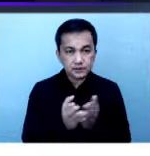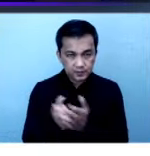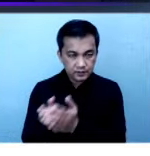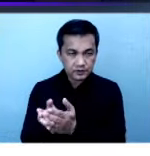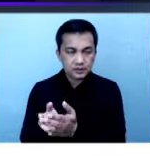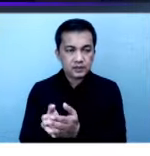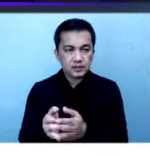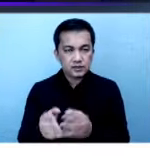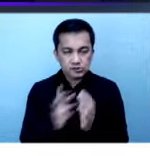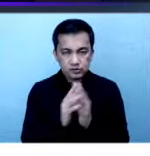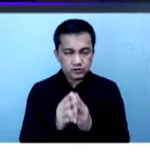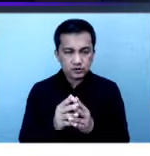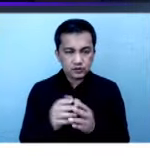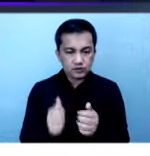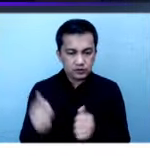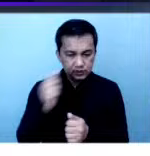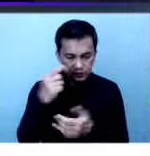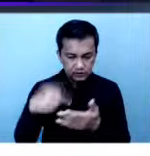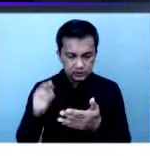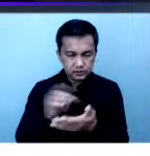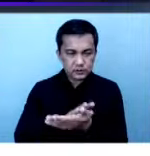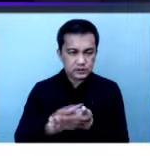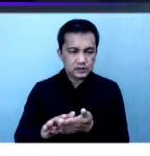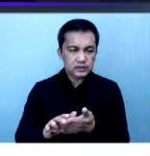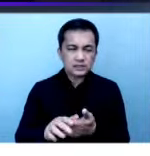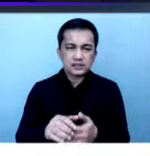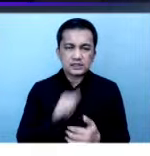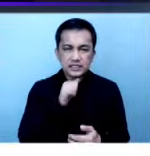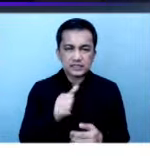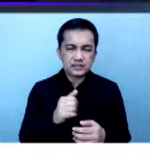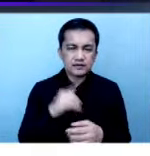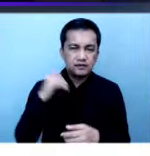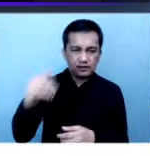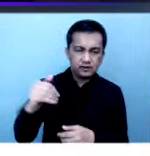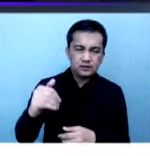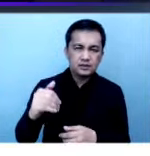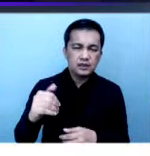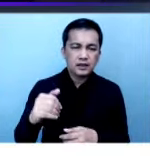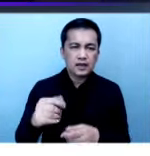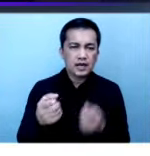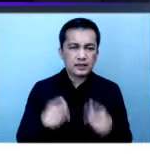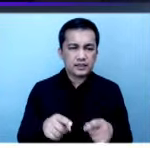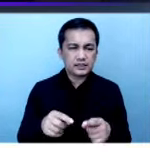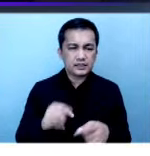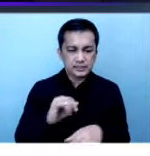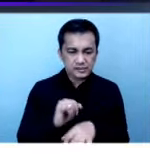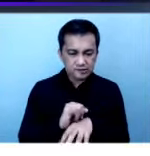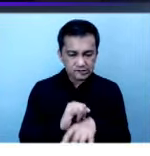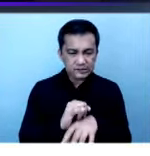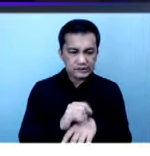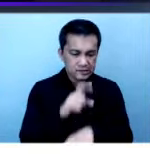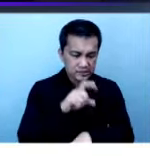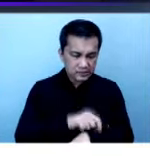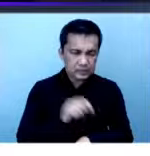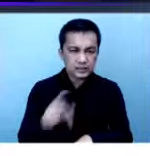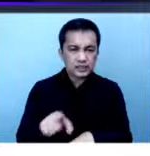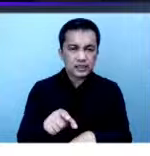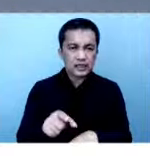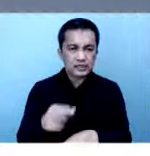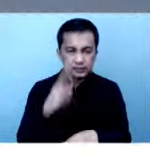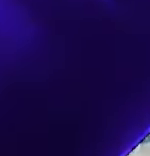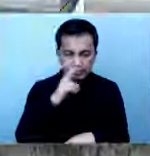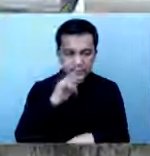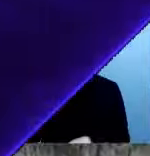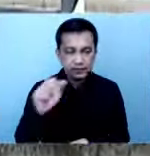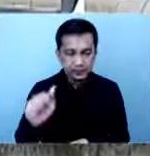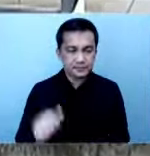kalinisan para di na maulit ang nag-viral na surot at iba pang peste sa NAIA. Nasa frontline ang balitang yan si Marian Enriquez.